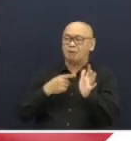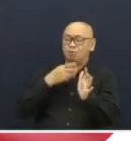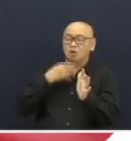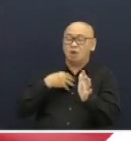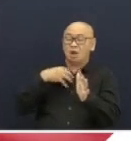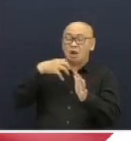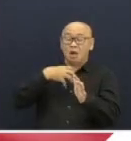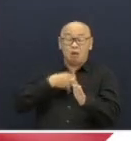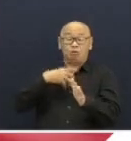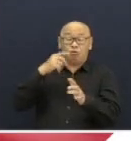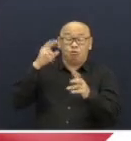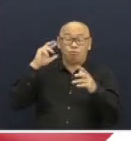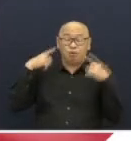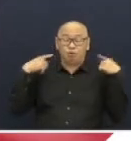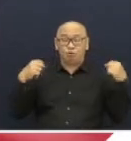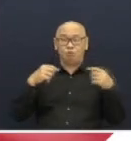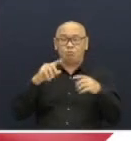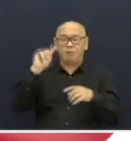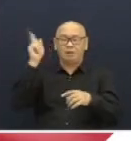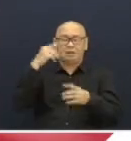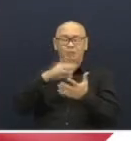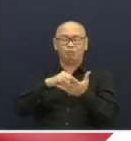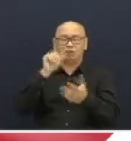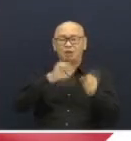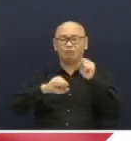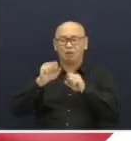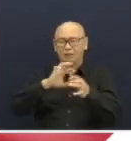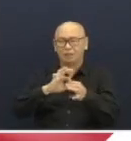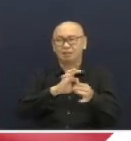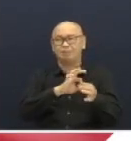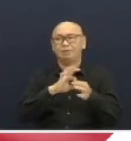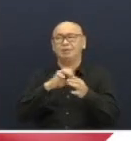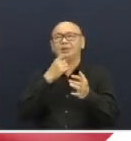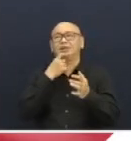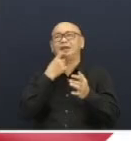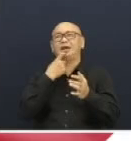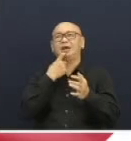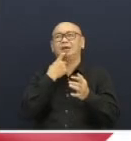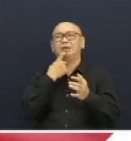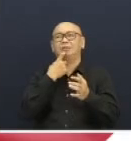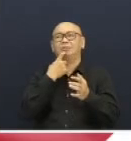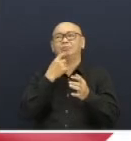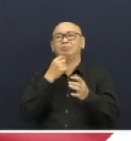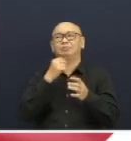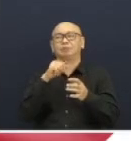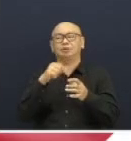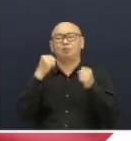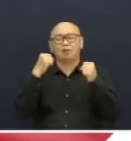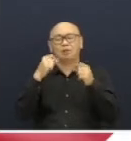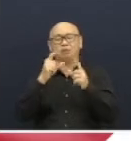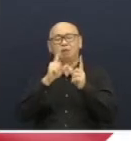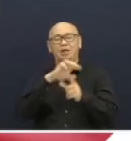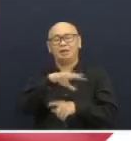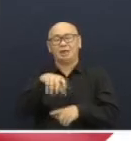kepanjang tanganan pemerintah pusat melakukan kolaborasi tentang kebuatan di wilayah kita. Terima kasih.